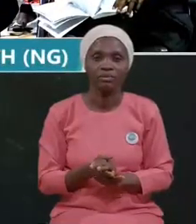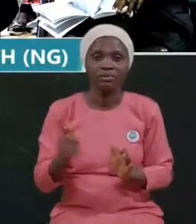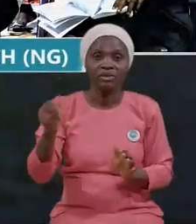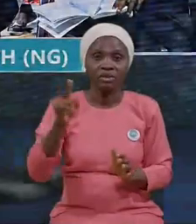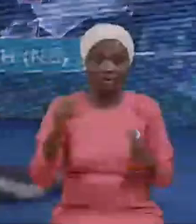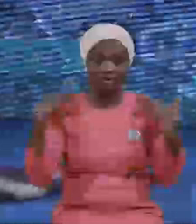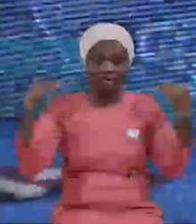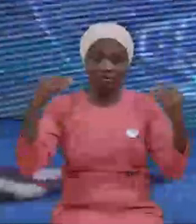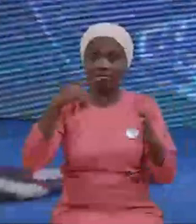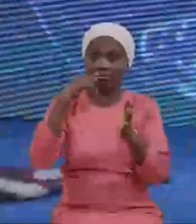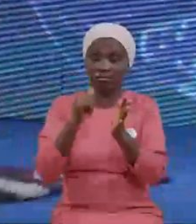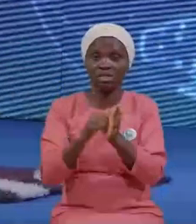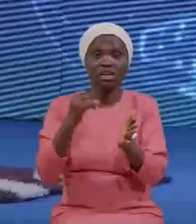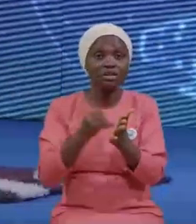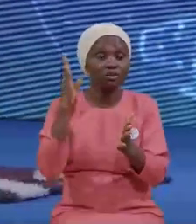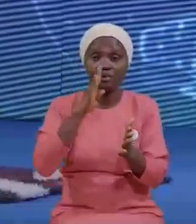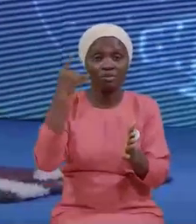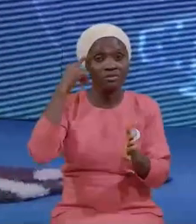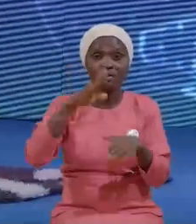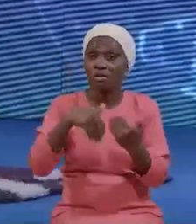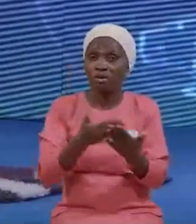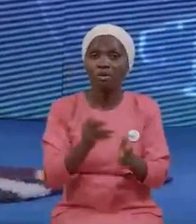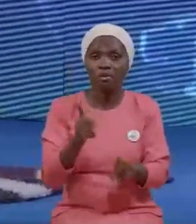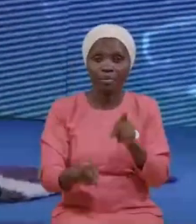Et l'ange a dit que c'est pour tout le peuple.